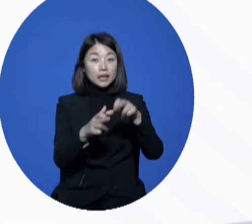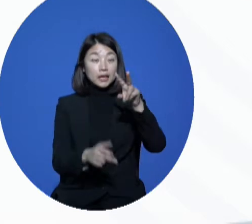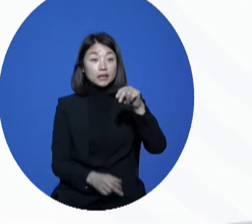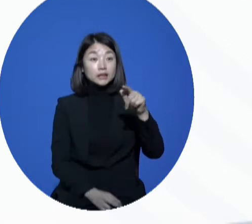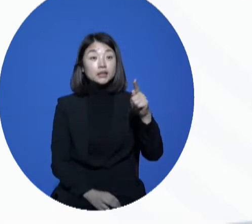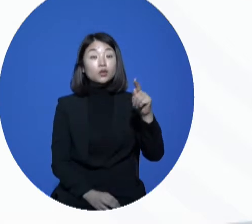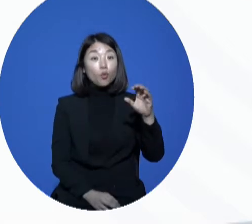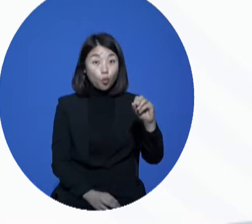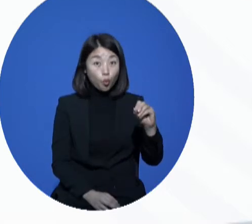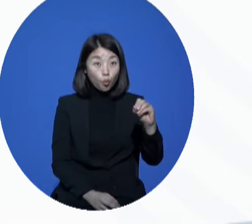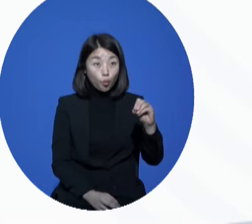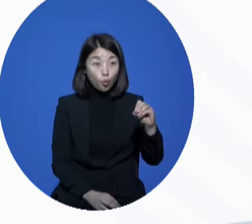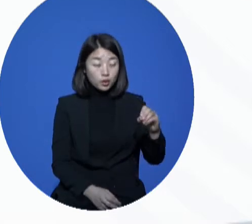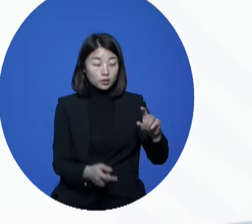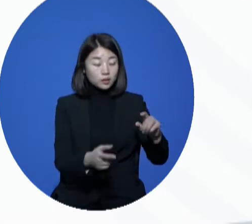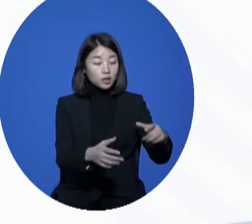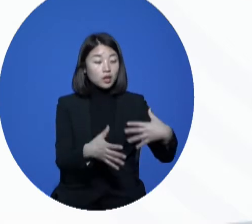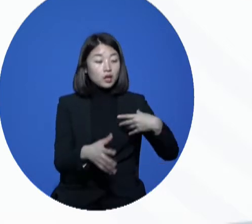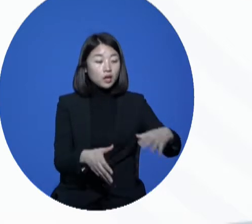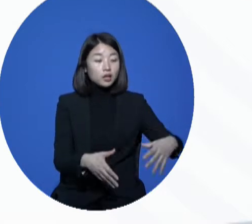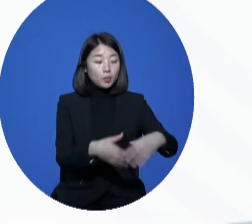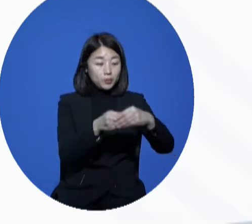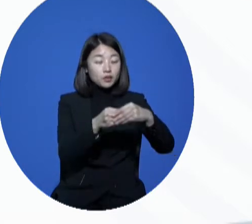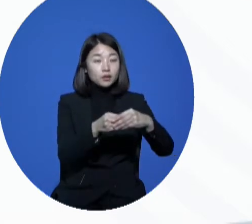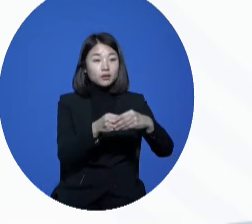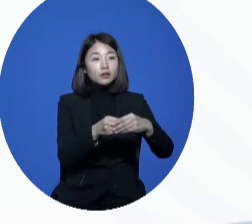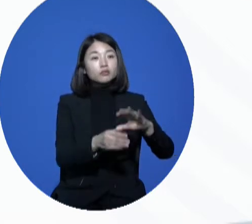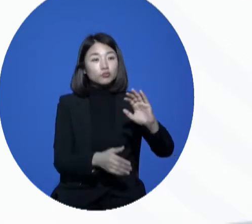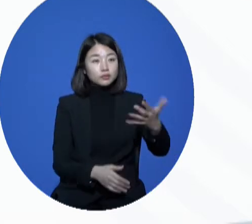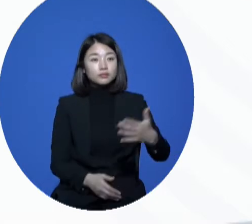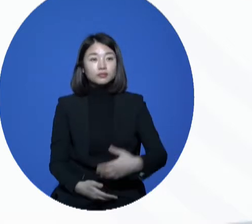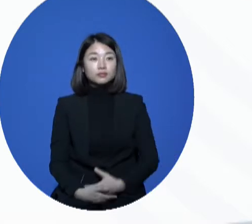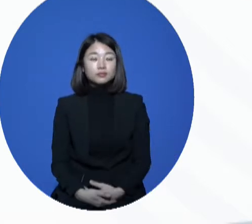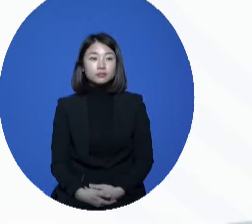협의할 의무가 생기게 되었습니다.